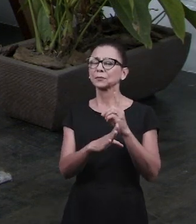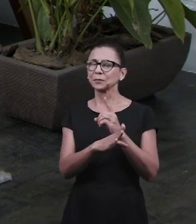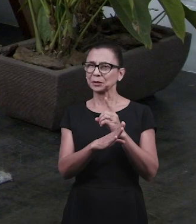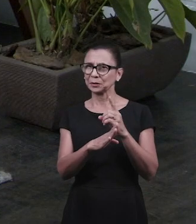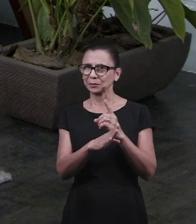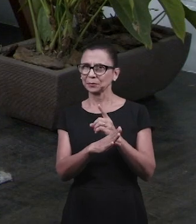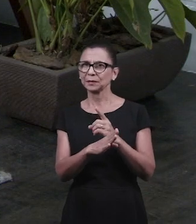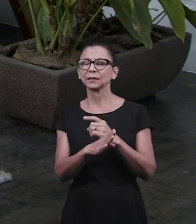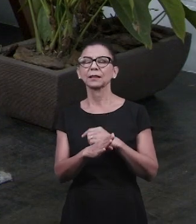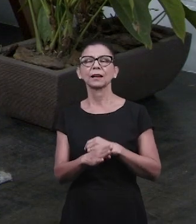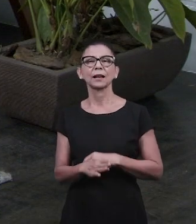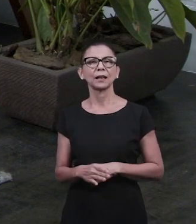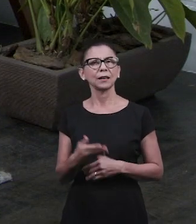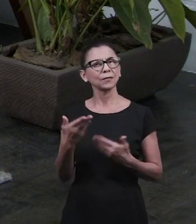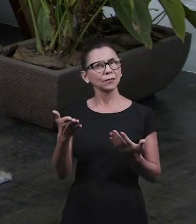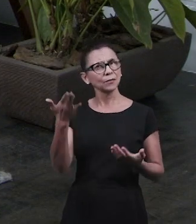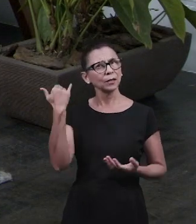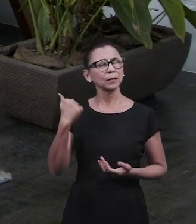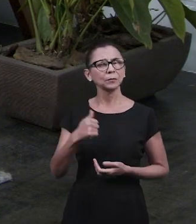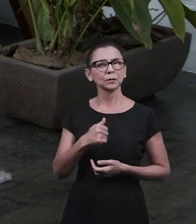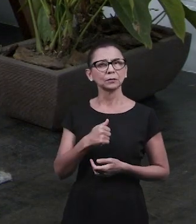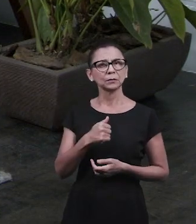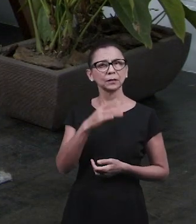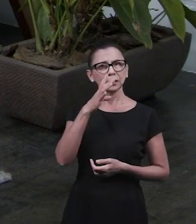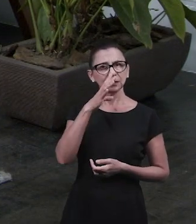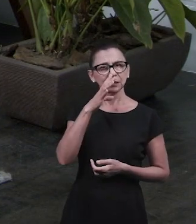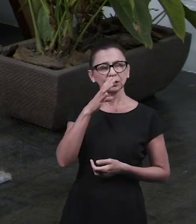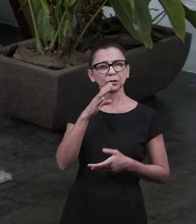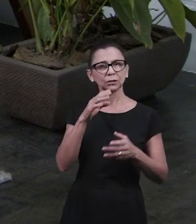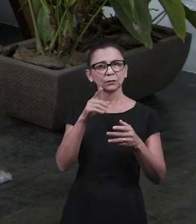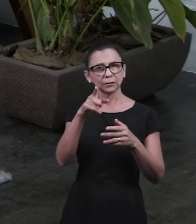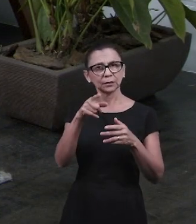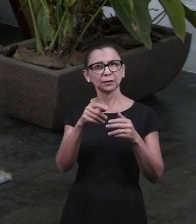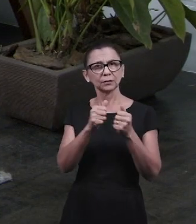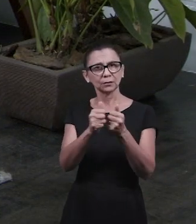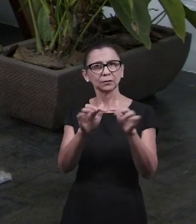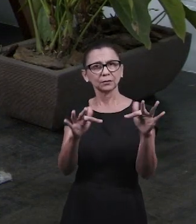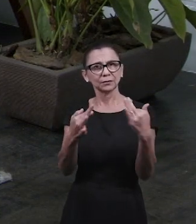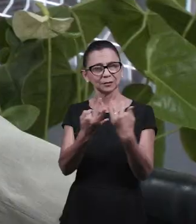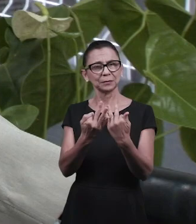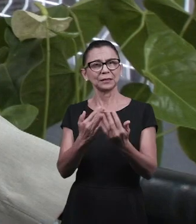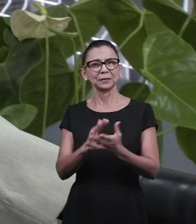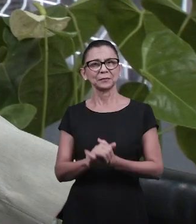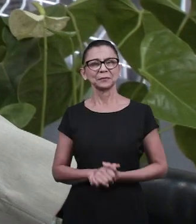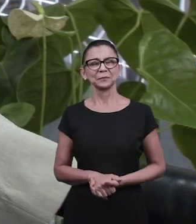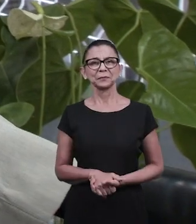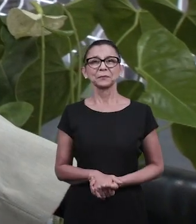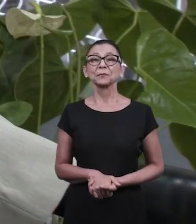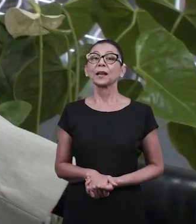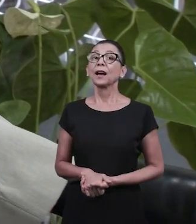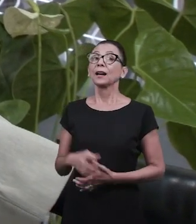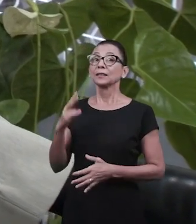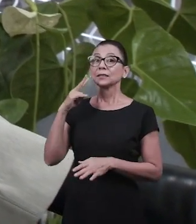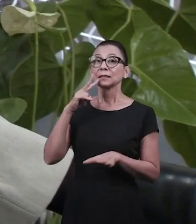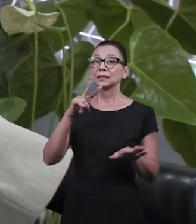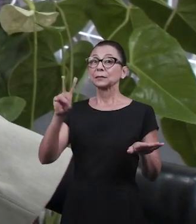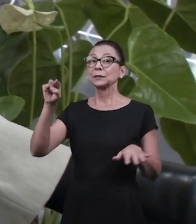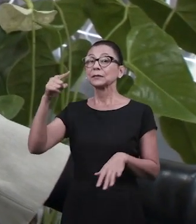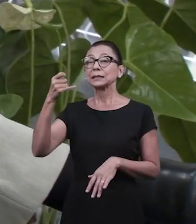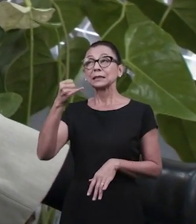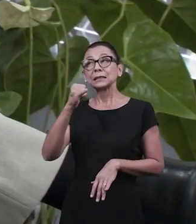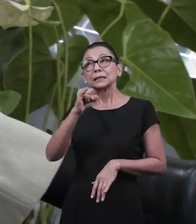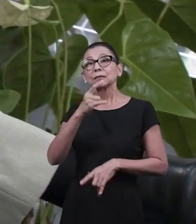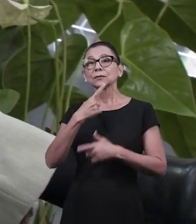dominicale. Réservez votre temps, vous et votre famille, pour assister à cette programmation. Et dans la